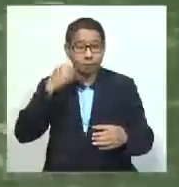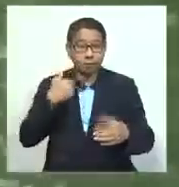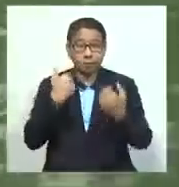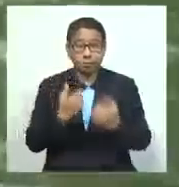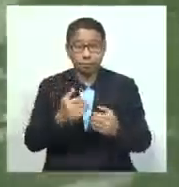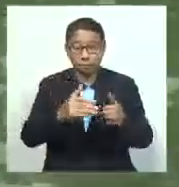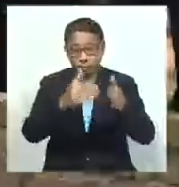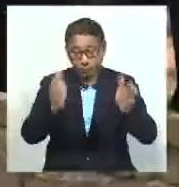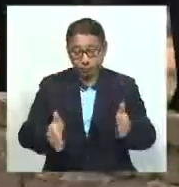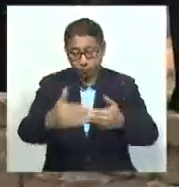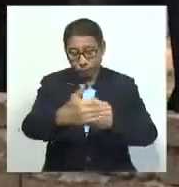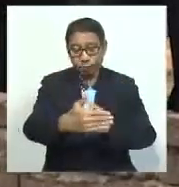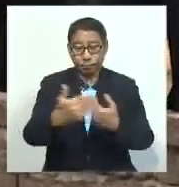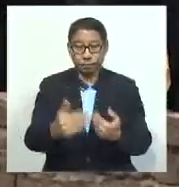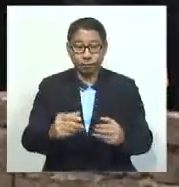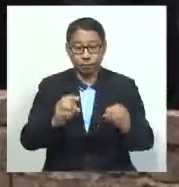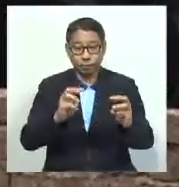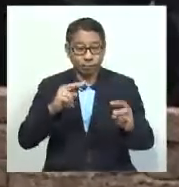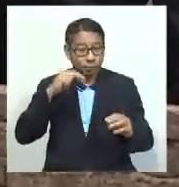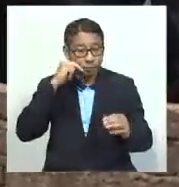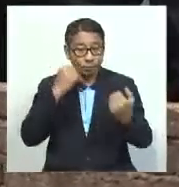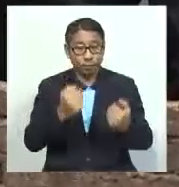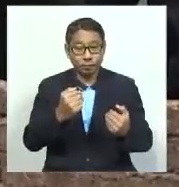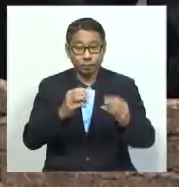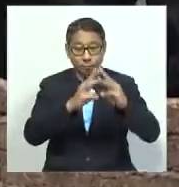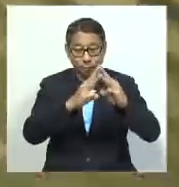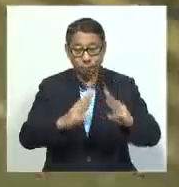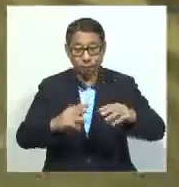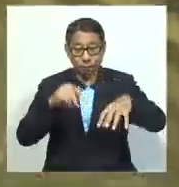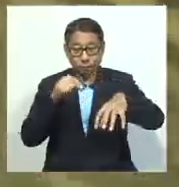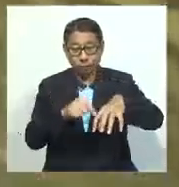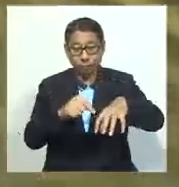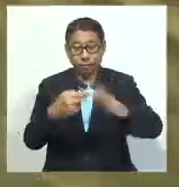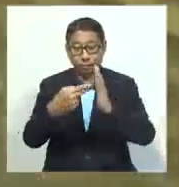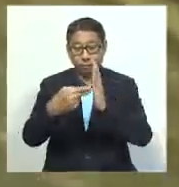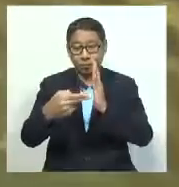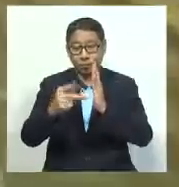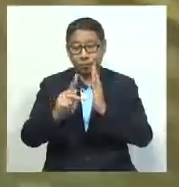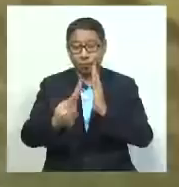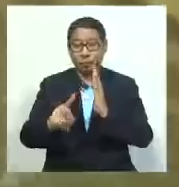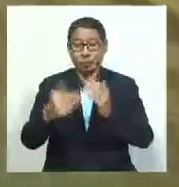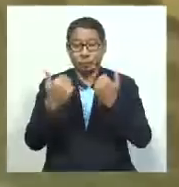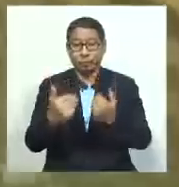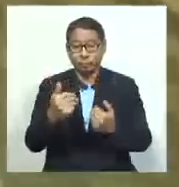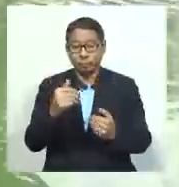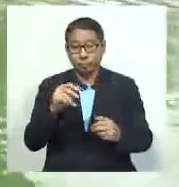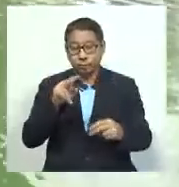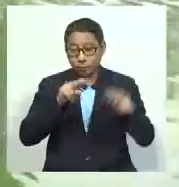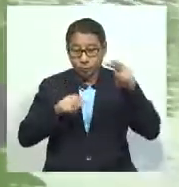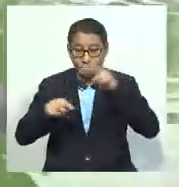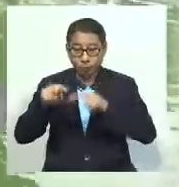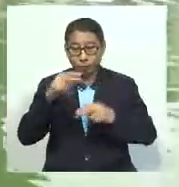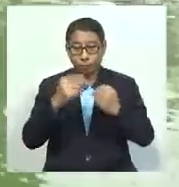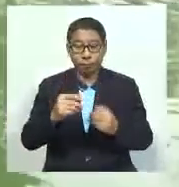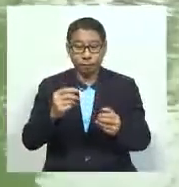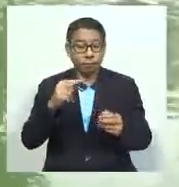มุจจลินท์ในวัดพระธาตุบางพรที่ตำบลพระธาตุบางพวงอำเภอเมืองหนองคายครับซึ่งทางการปกครองส่วนท้องถิ่นก็จัดเวรให้มีการ